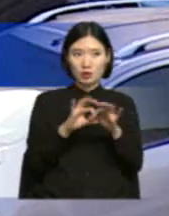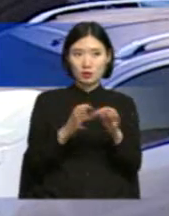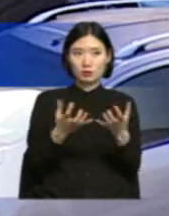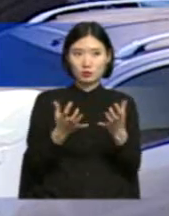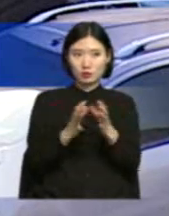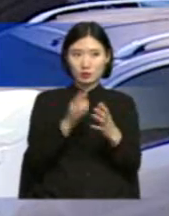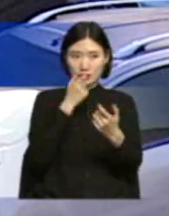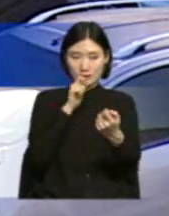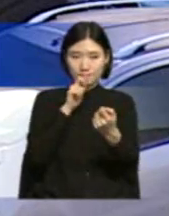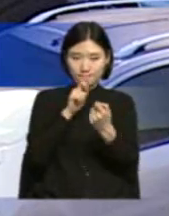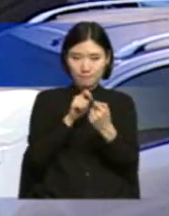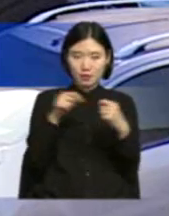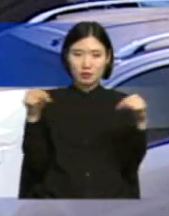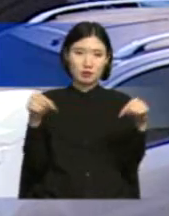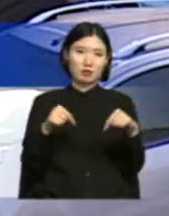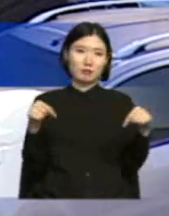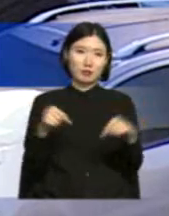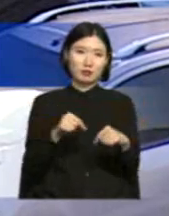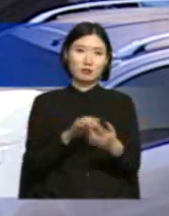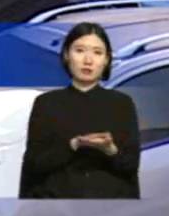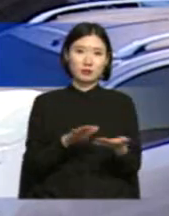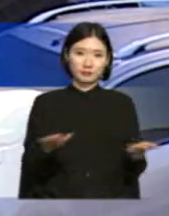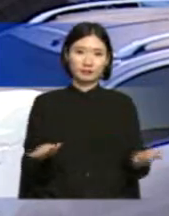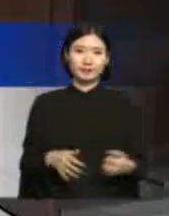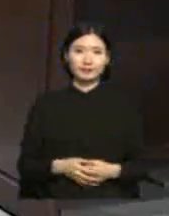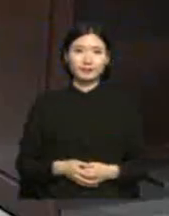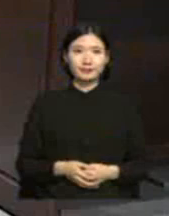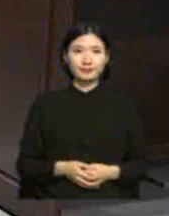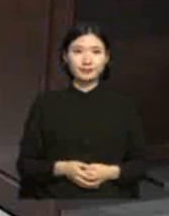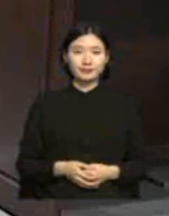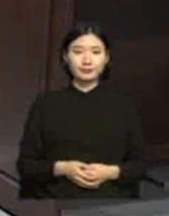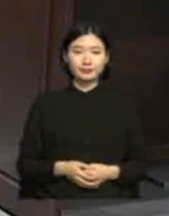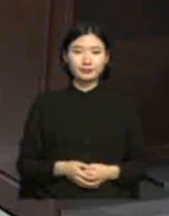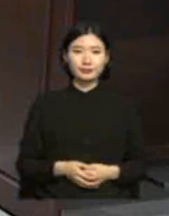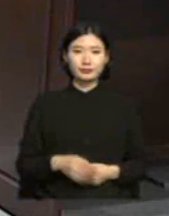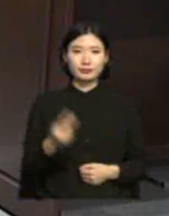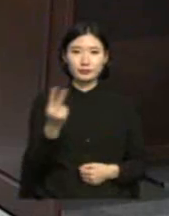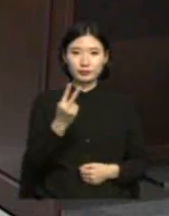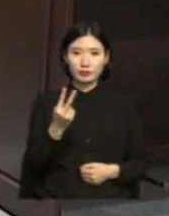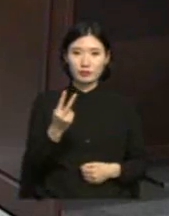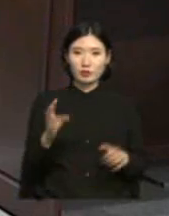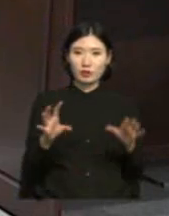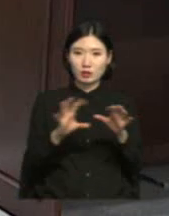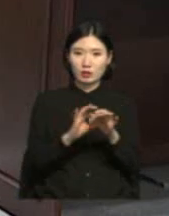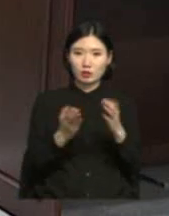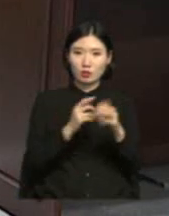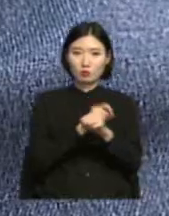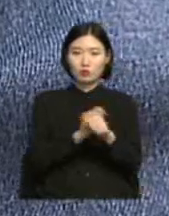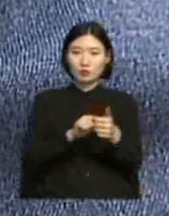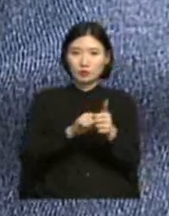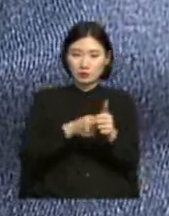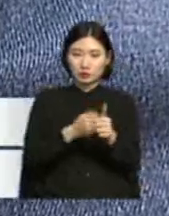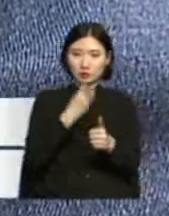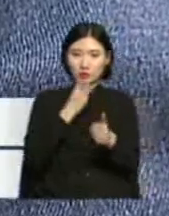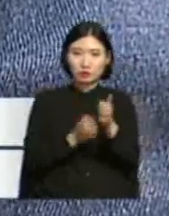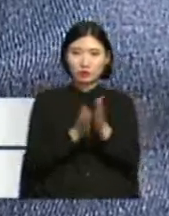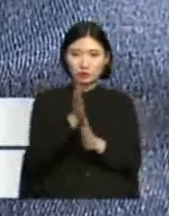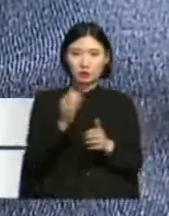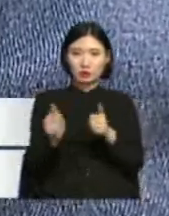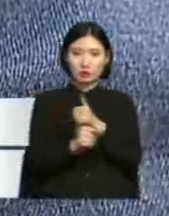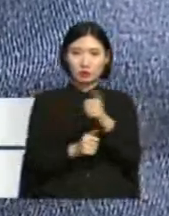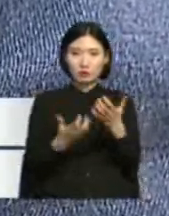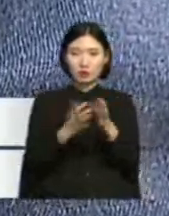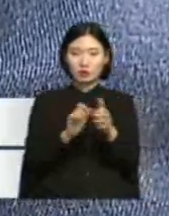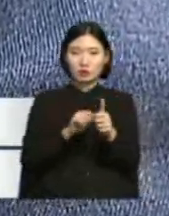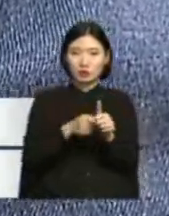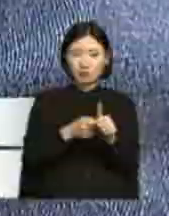부서와 긴밀히 협의해 나가도록 하겠습니다. 한편 두 사건에 관련된 공무원 징계는 서울시 인사위원회